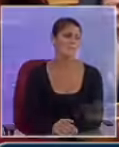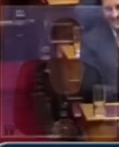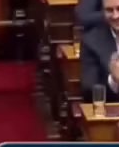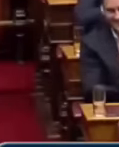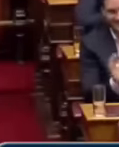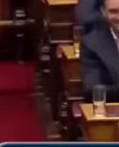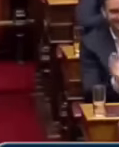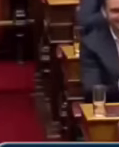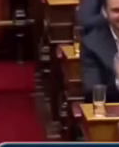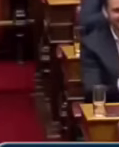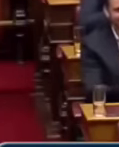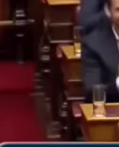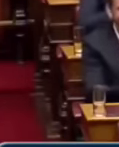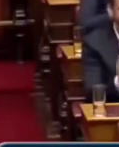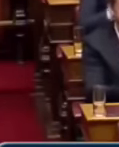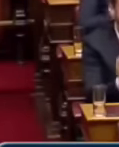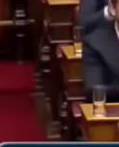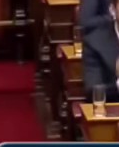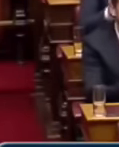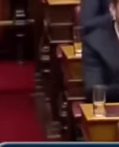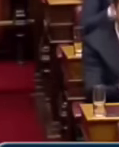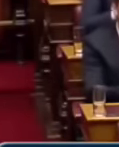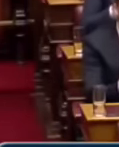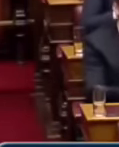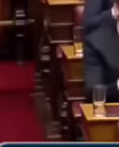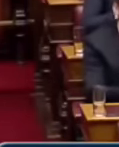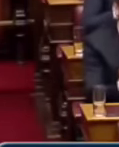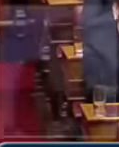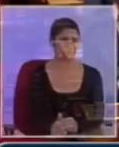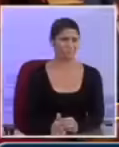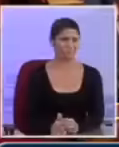Το λόγο έχει ο βουλευτής κύριος Γιώργος Κουμουτσάκος.